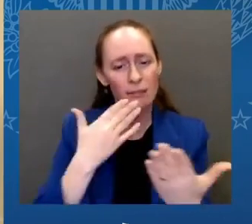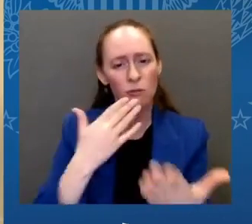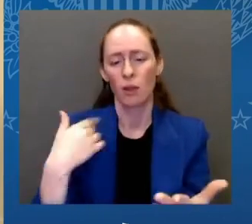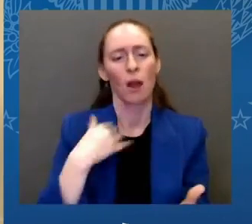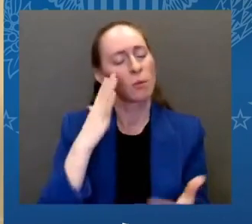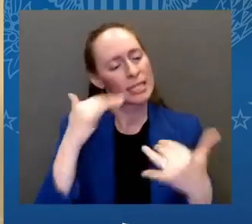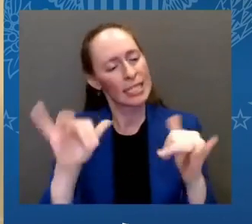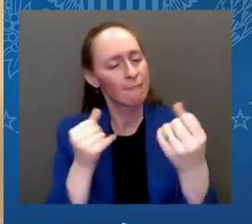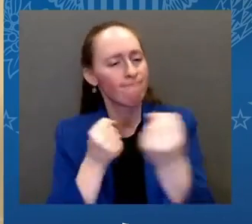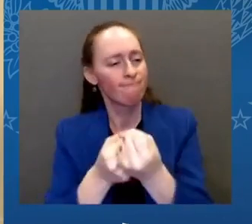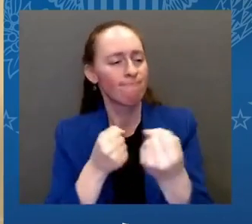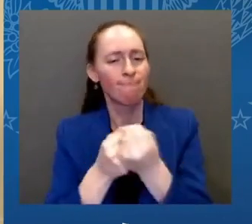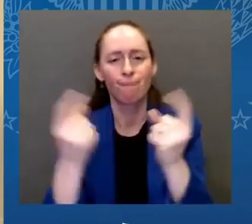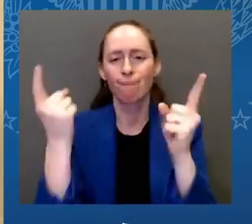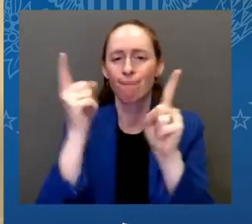Дякую.